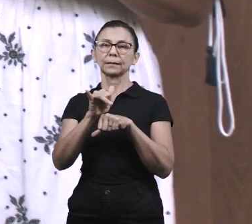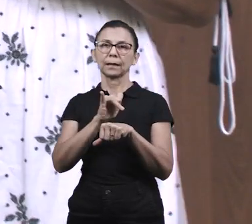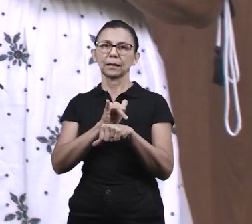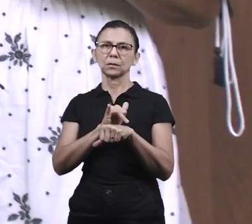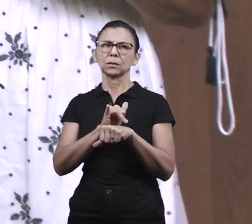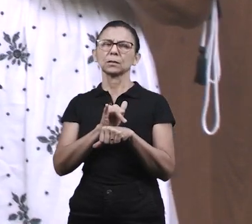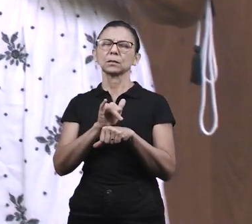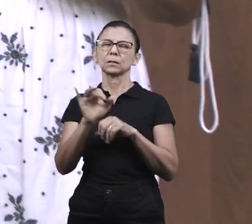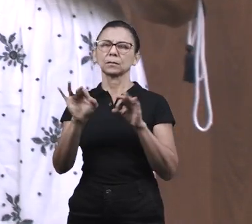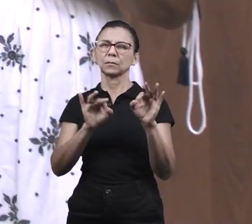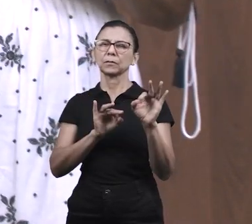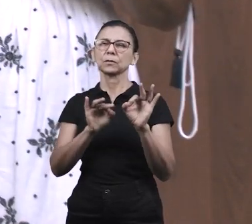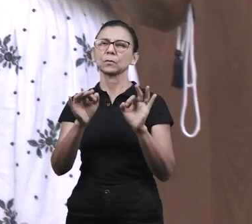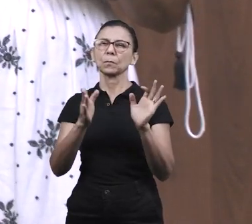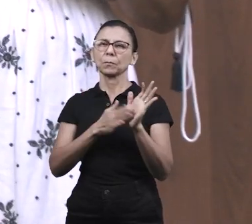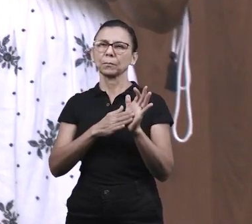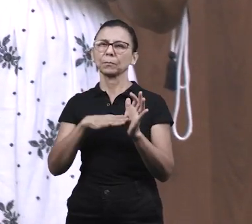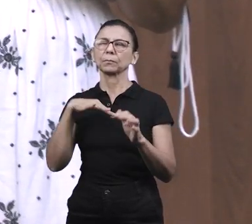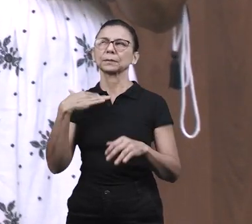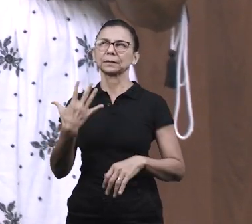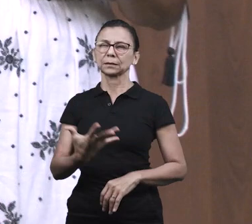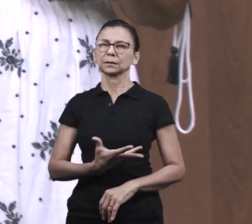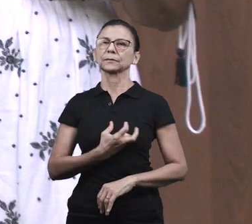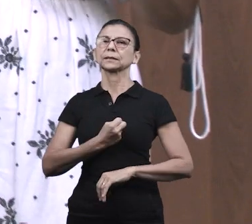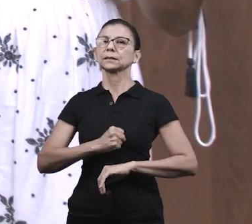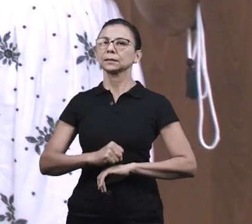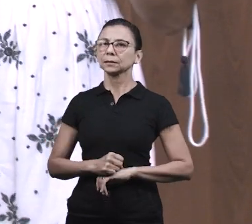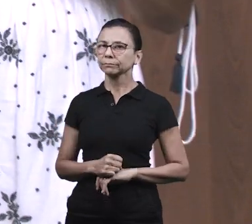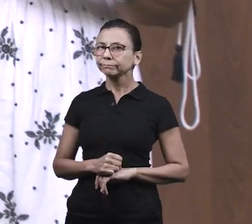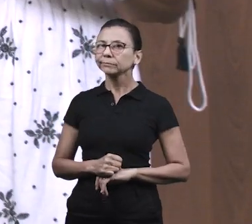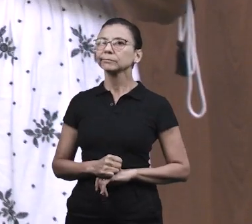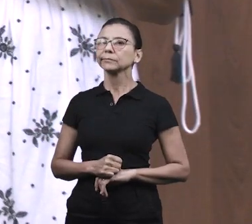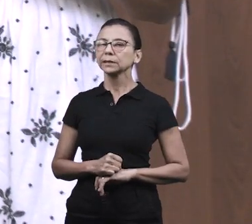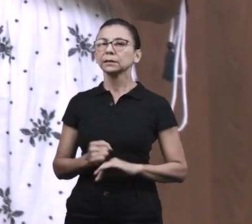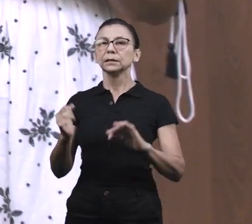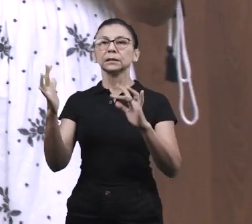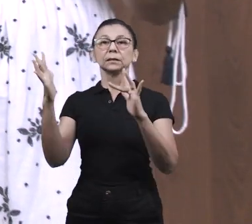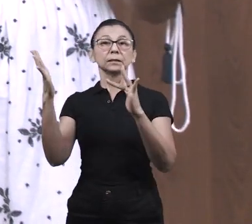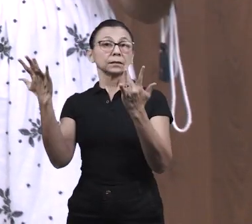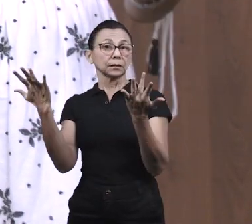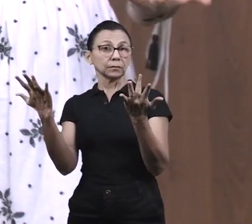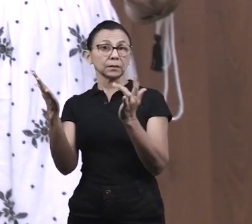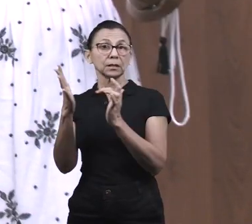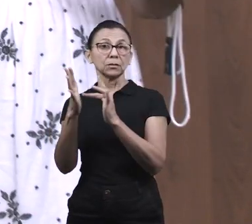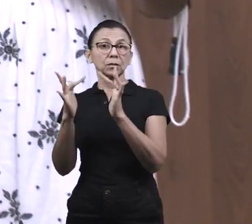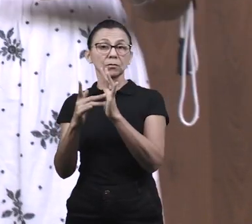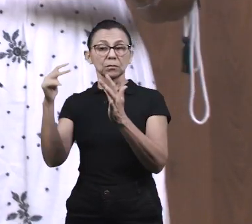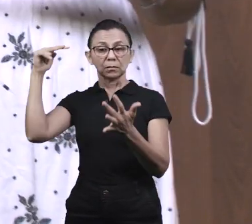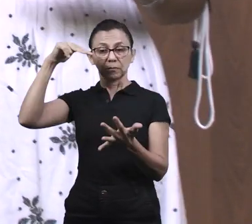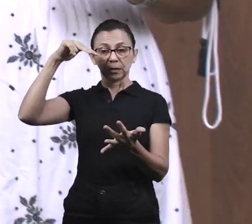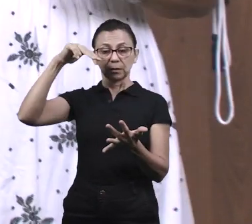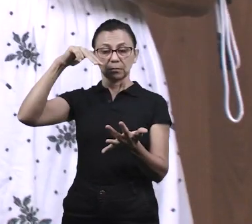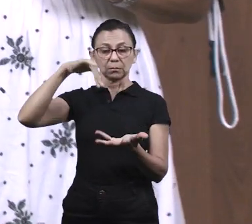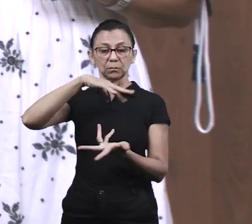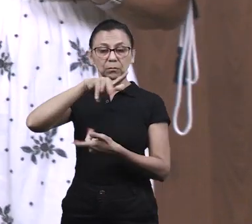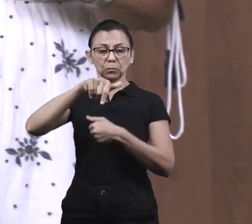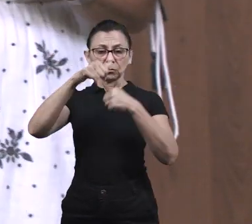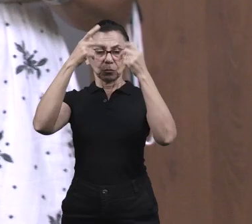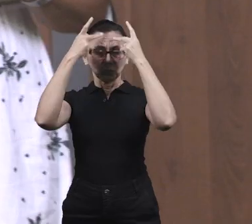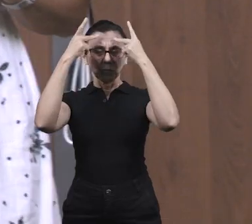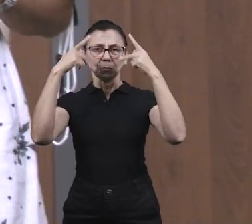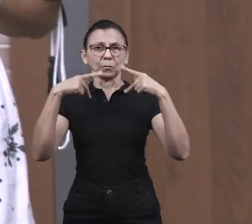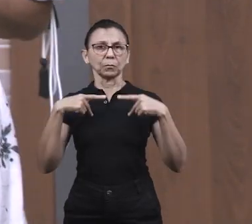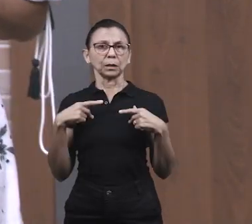est celui qui est venu ici, il s'est fait chair et habité parmi nous. Jésus s'est fait comme un homme, comme